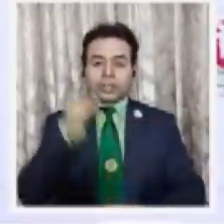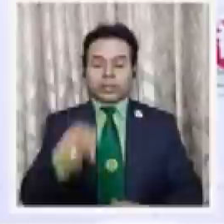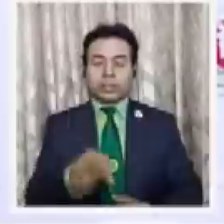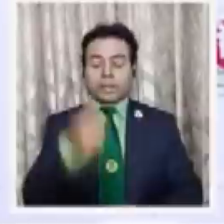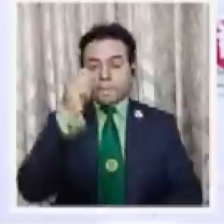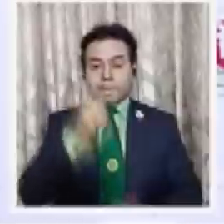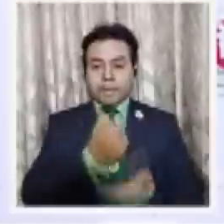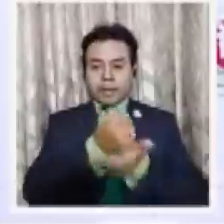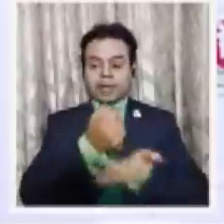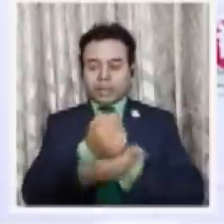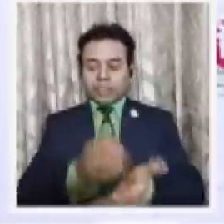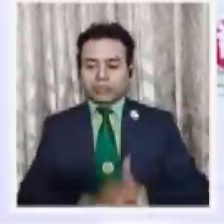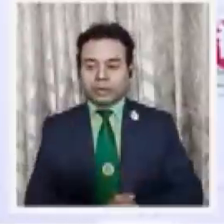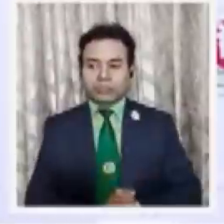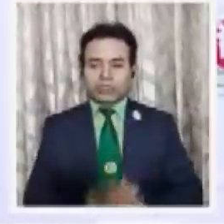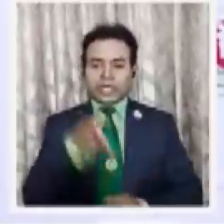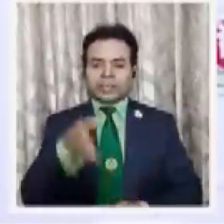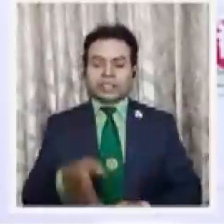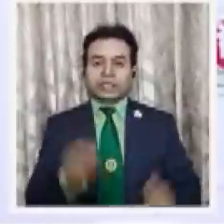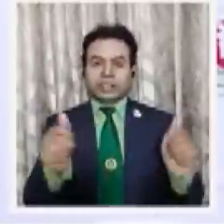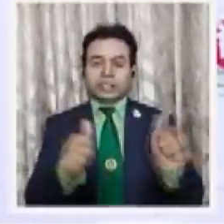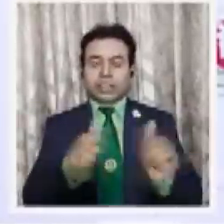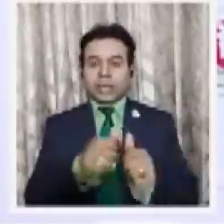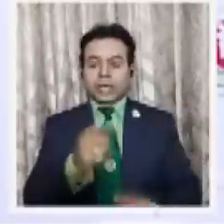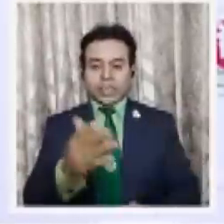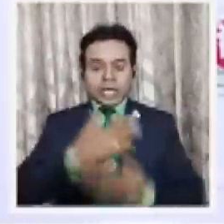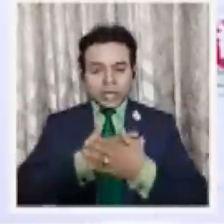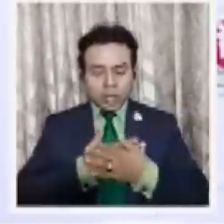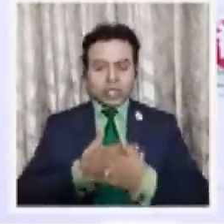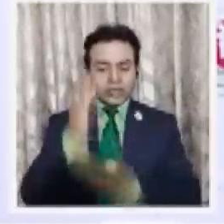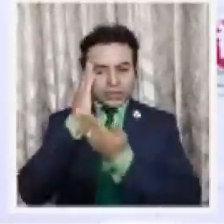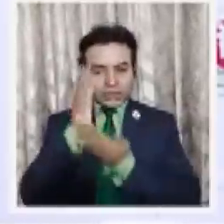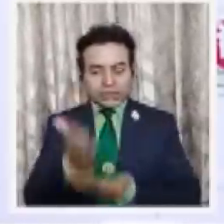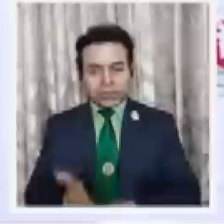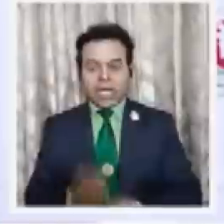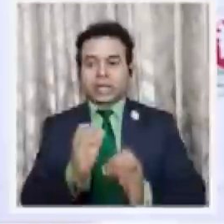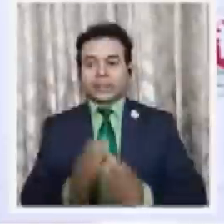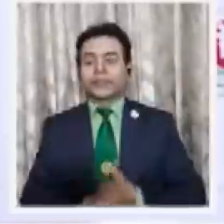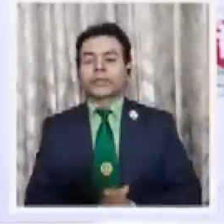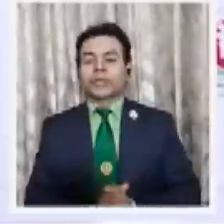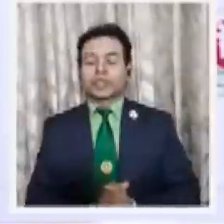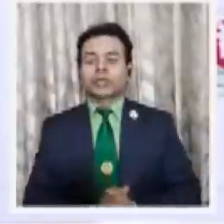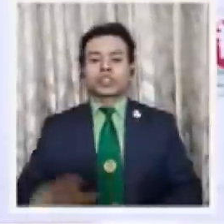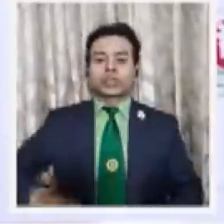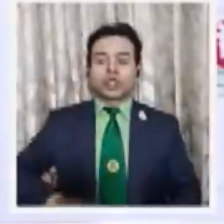প্রতিষ্ঠানসমূহে বেসরকারি উদ্যোগে কোভিড-19 সেবায় উল্লেখযোগ্য যে উন্নয়ন বা সেবা কর্মকাণ্ড আছে